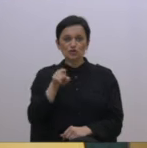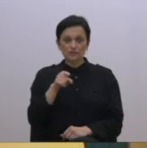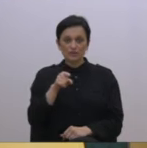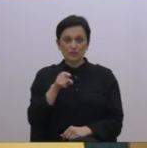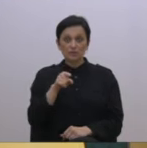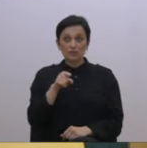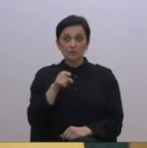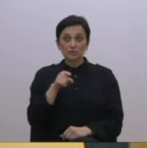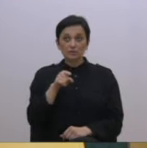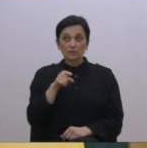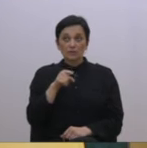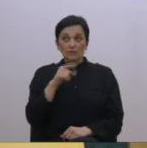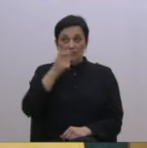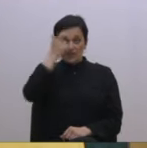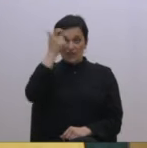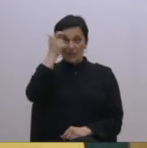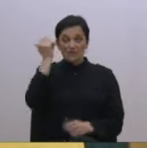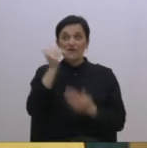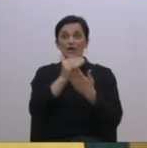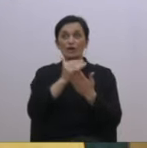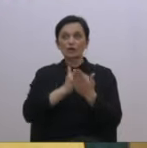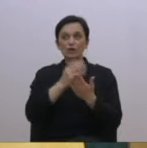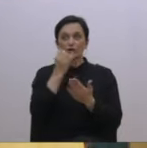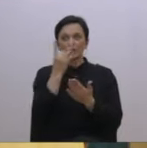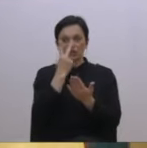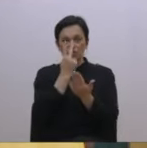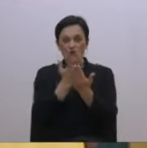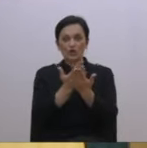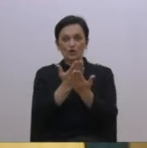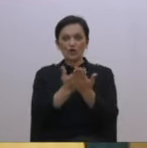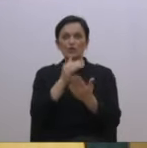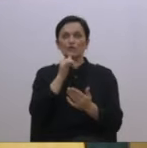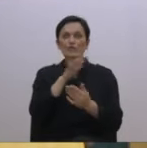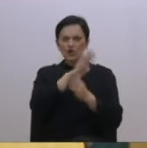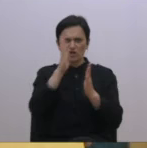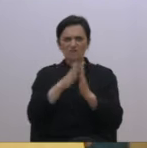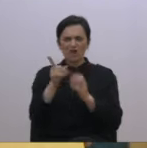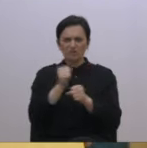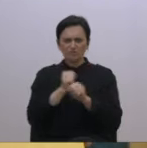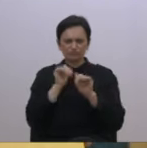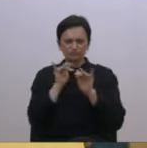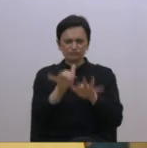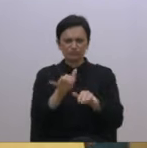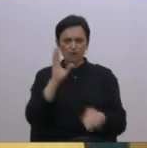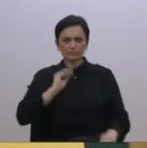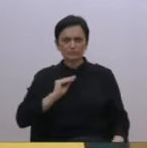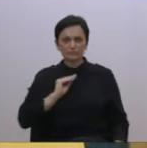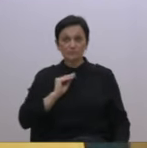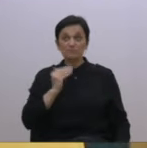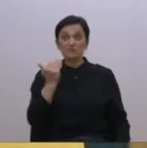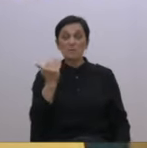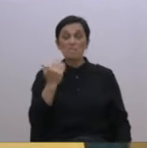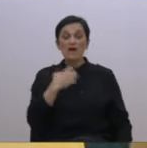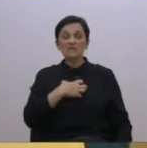რითაც ივანიშვილის რეჟიმმა კიდევ ერთხელ გვაჩვენა, რომ ისინი თითქოს და ყველაფერზე წამსვლელები არიან. მათი